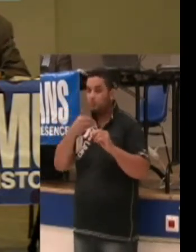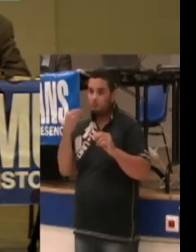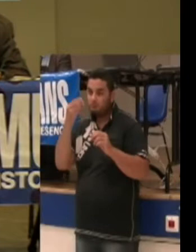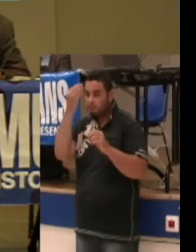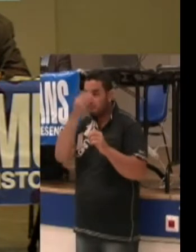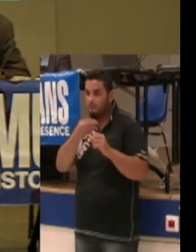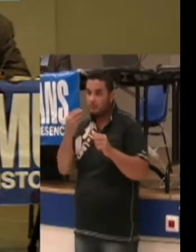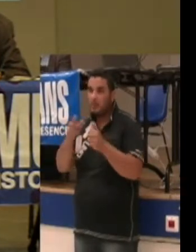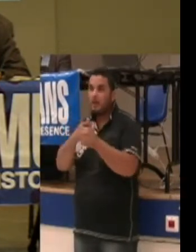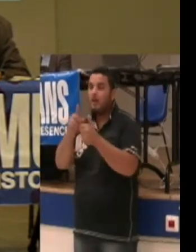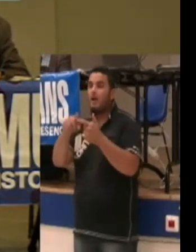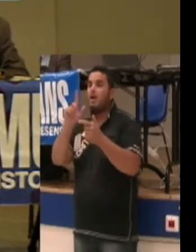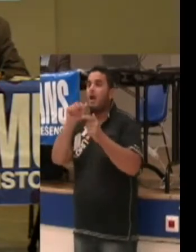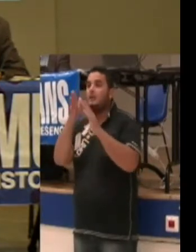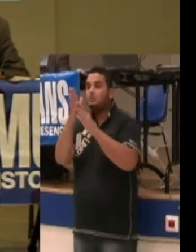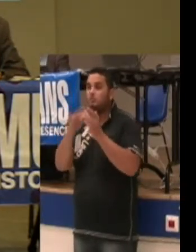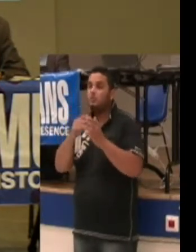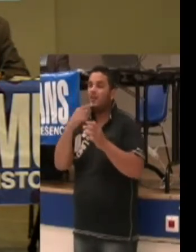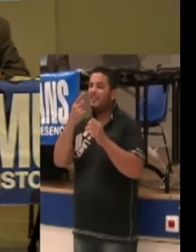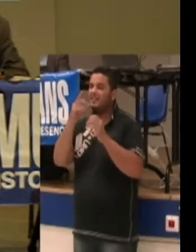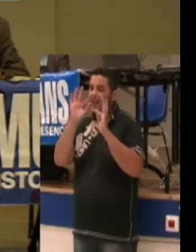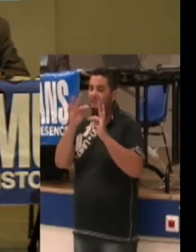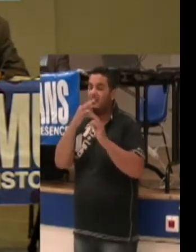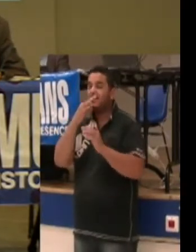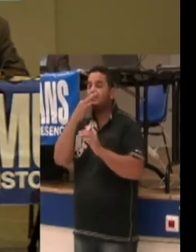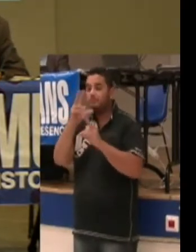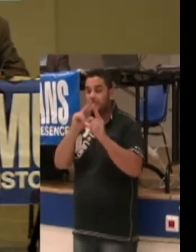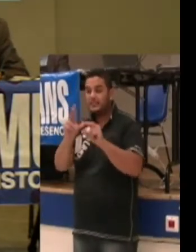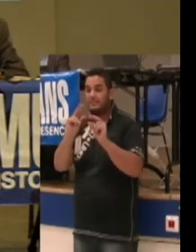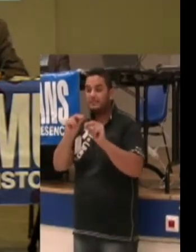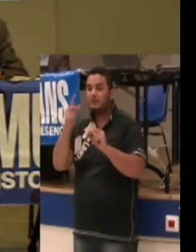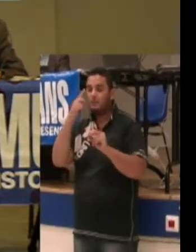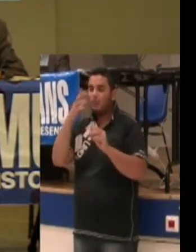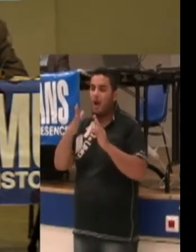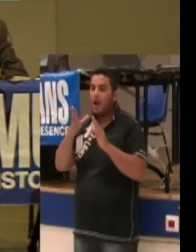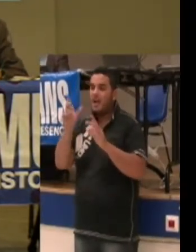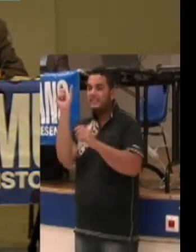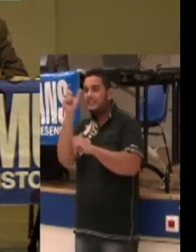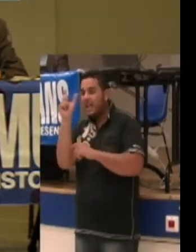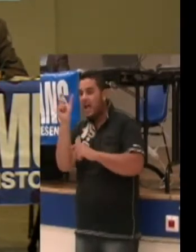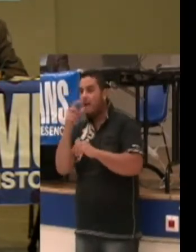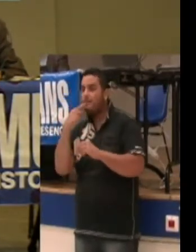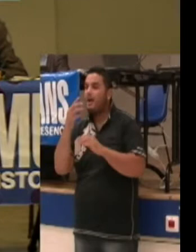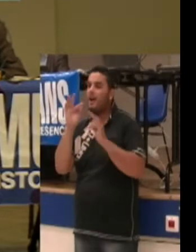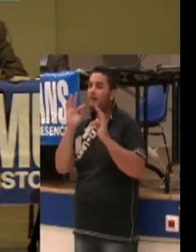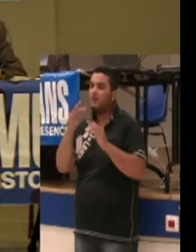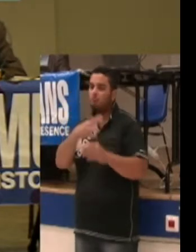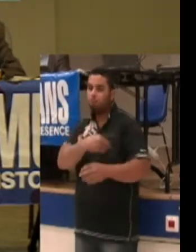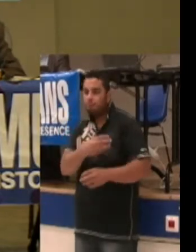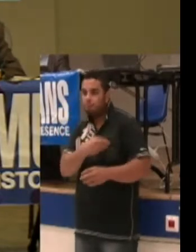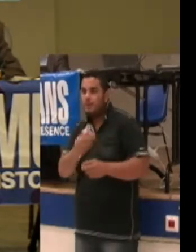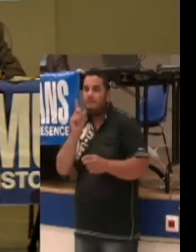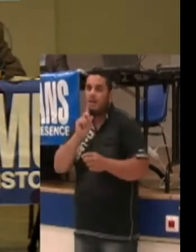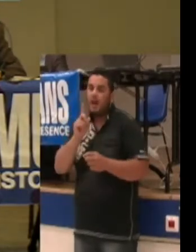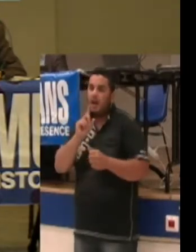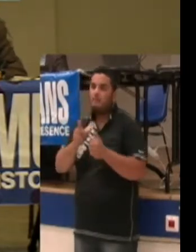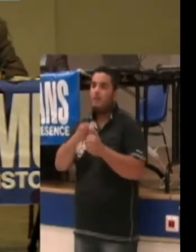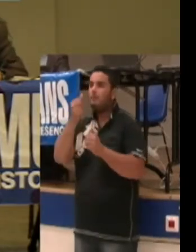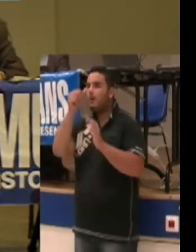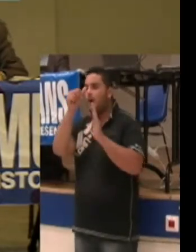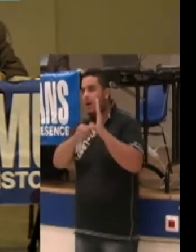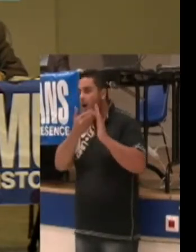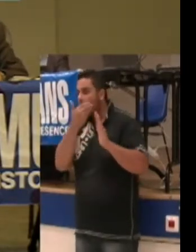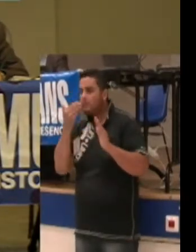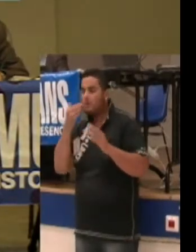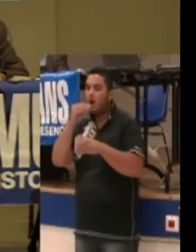البقرة. C'est-à-dire, سورة البقرة, Allah subhanahu wa ta'ala nous dit ce qu'on doit faire, quels sont les préceptes de l'islam. Il nous parle de l'allaitement, il nous parle de Sahar Ramadan, il nous parle